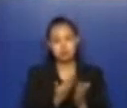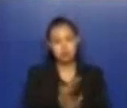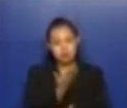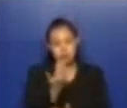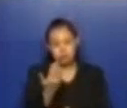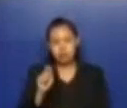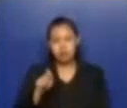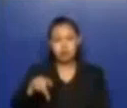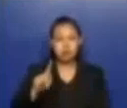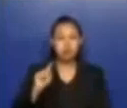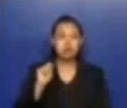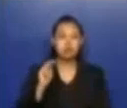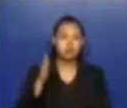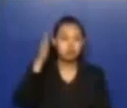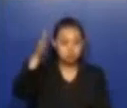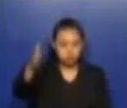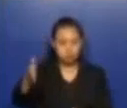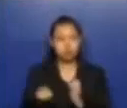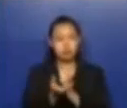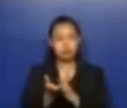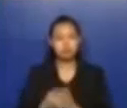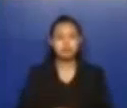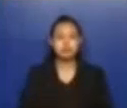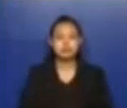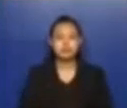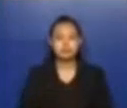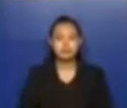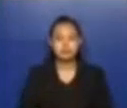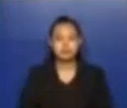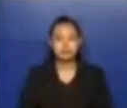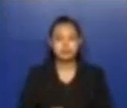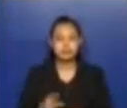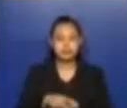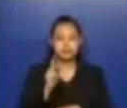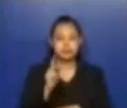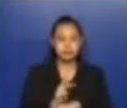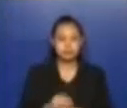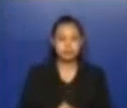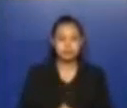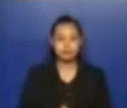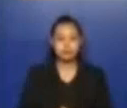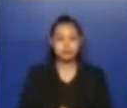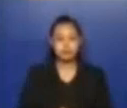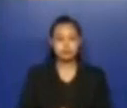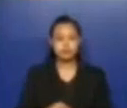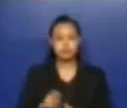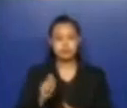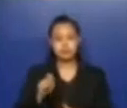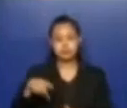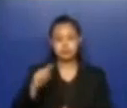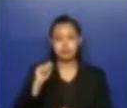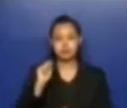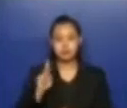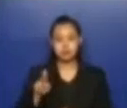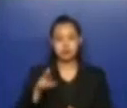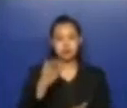ถิ่นในอนาคตท่านประธานครับท้องถิ่นจะเก็บรายได้